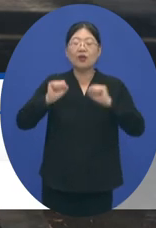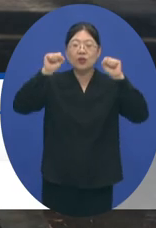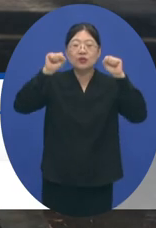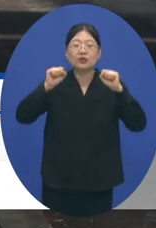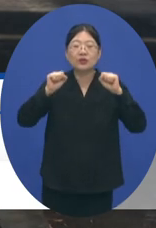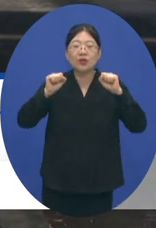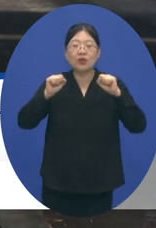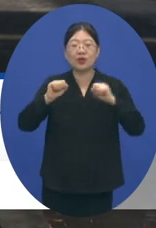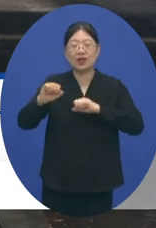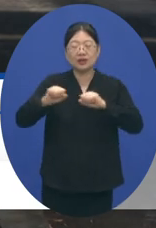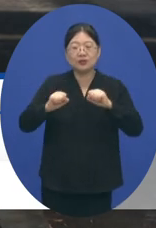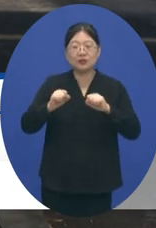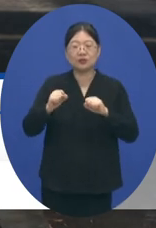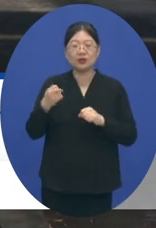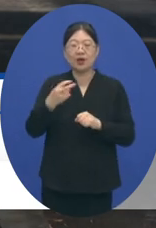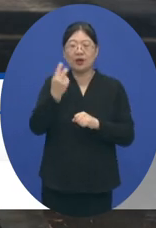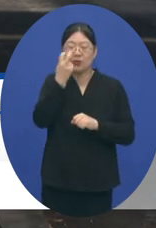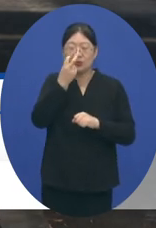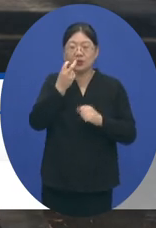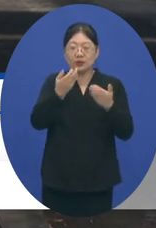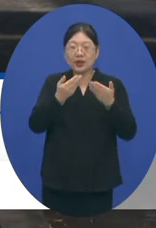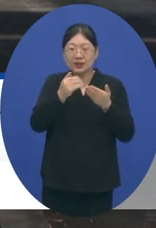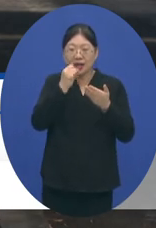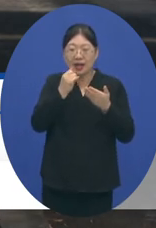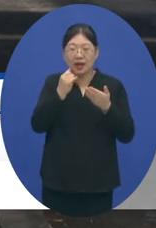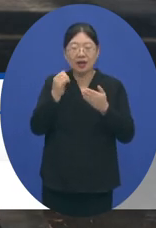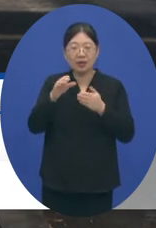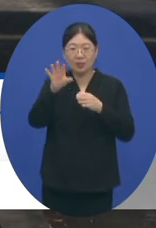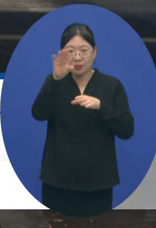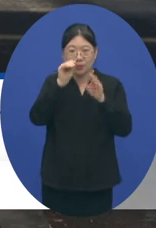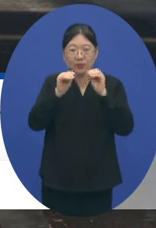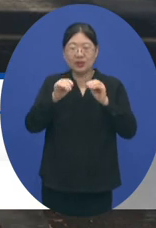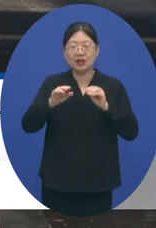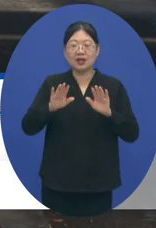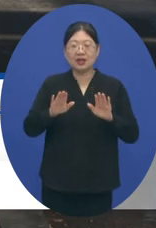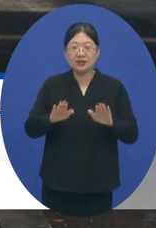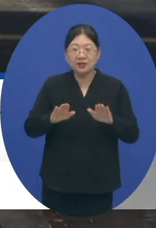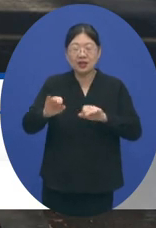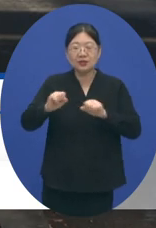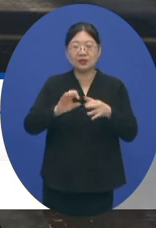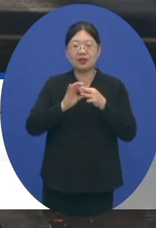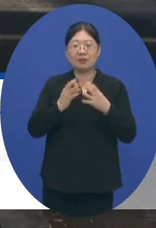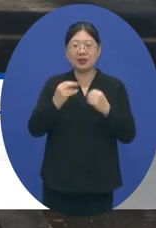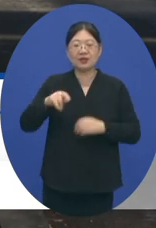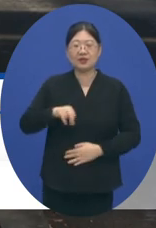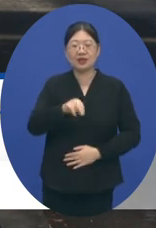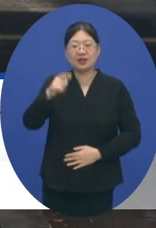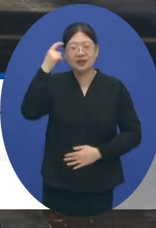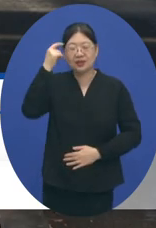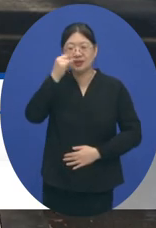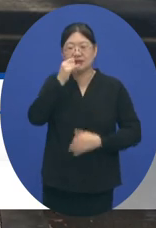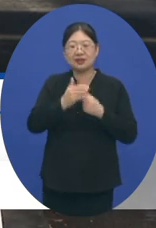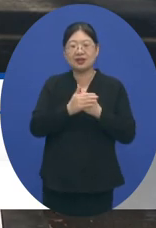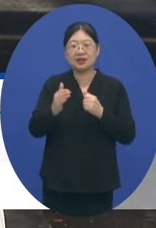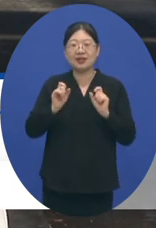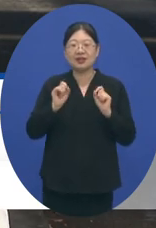된다는 것을 많이 느끼게 되었고 저도 이번 활동을 통해서 제가 많이 걸어야겠다는 생각을 해서